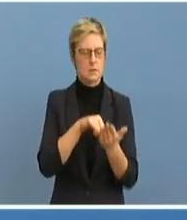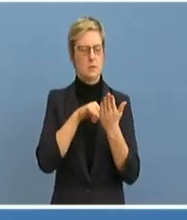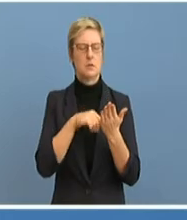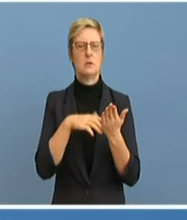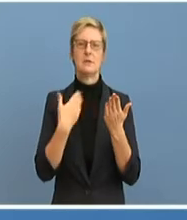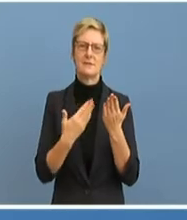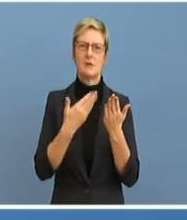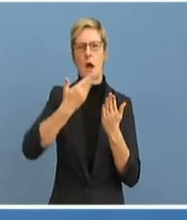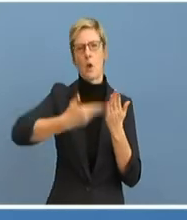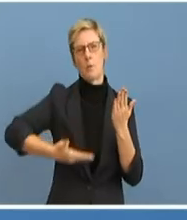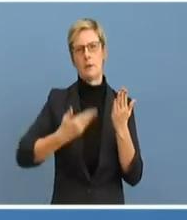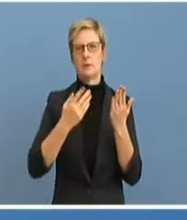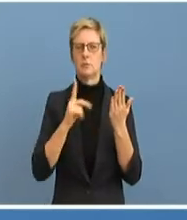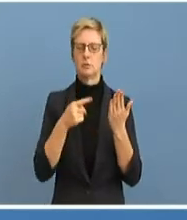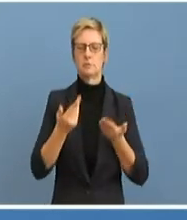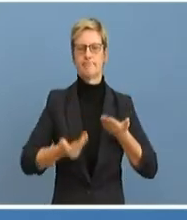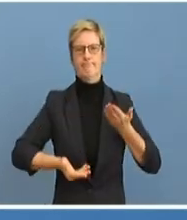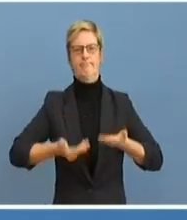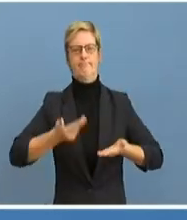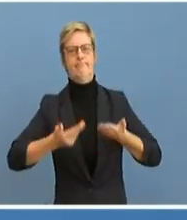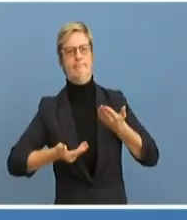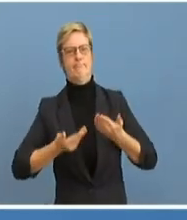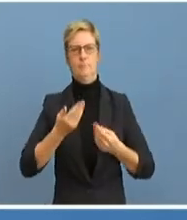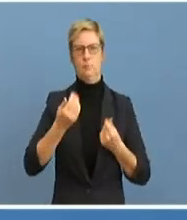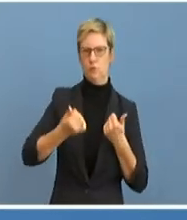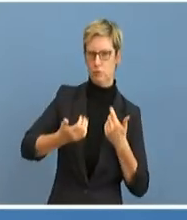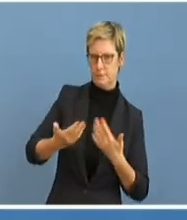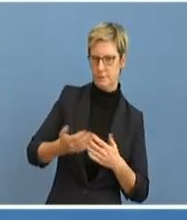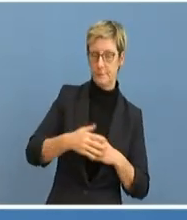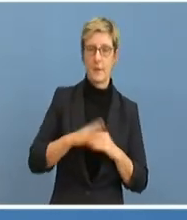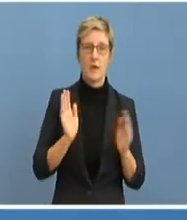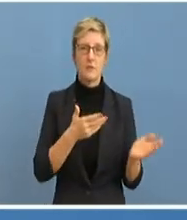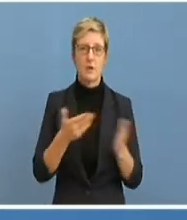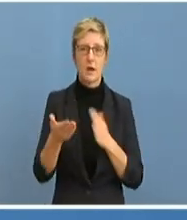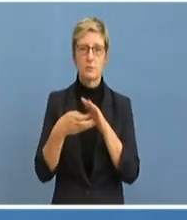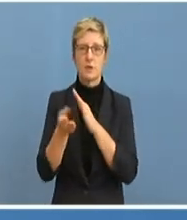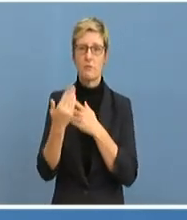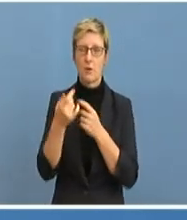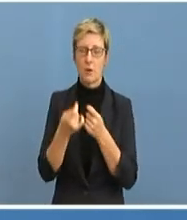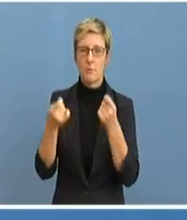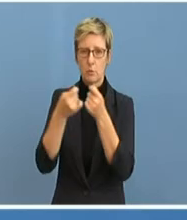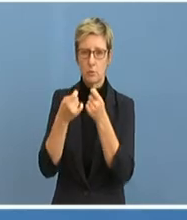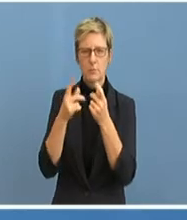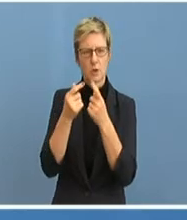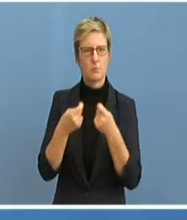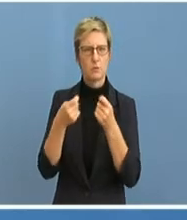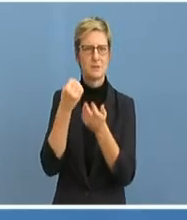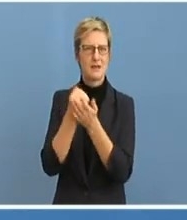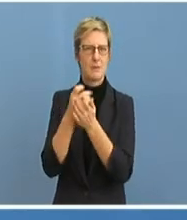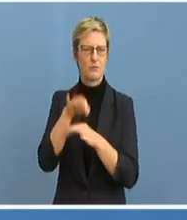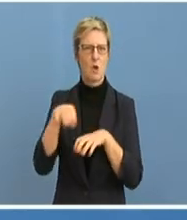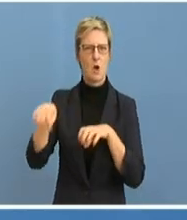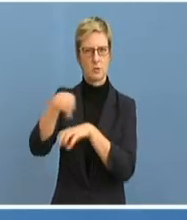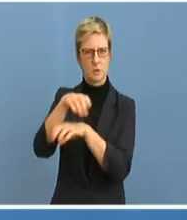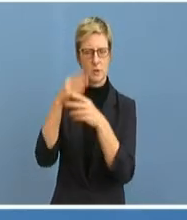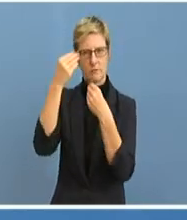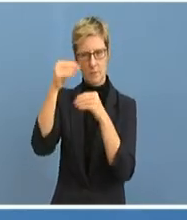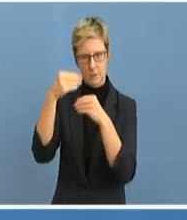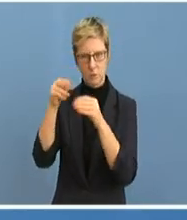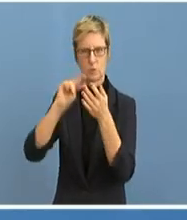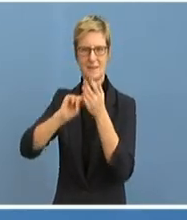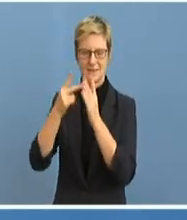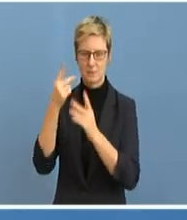vorgetragenen Argumente gewichten. Hier ist es nun mal so, dass die Vergabestelle des Bundes, also das Bundesamt für Ausrüstung, Informationstechnik